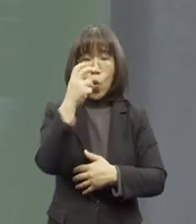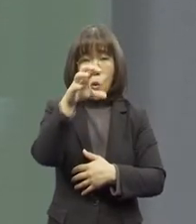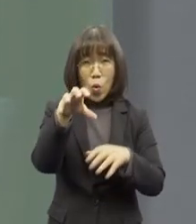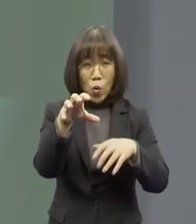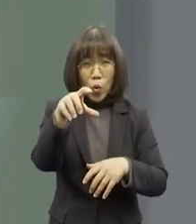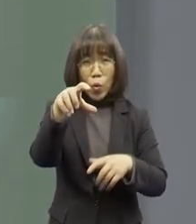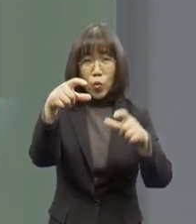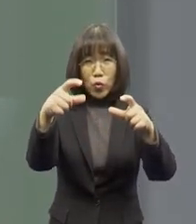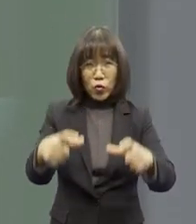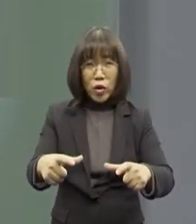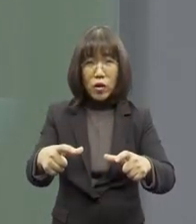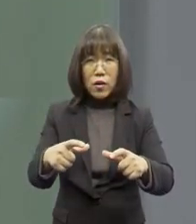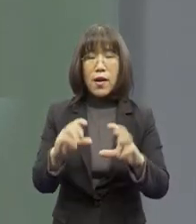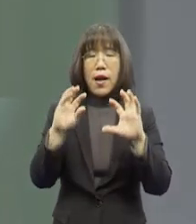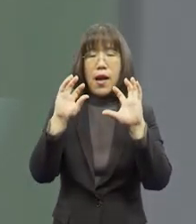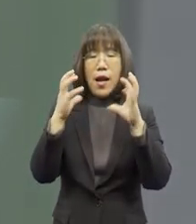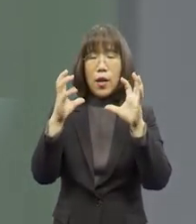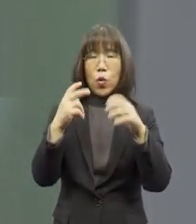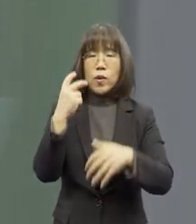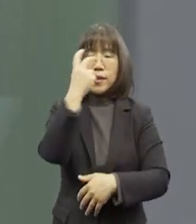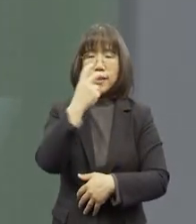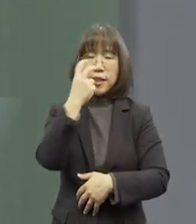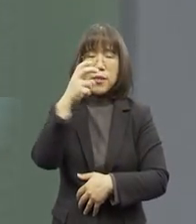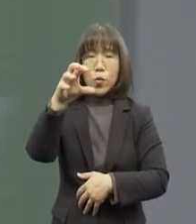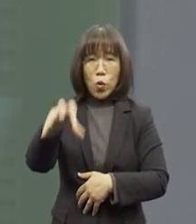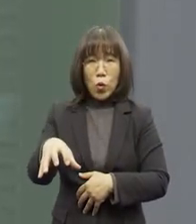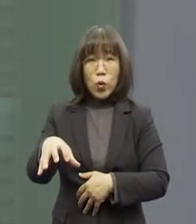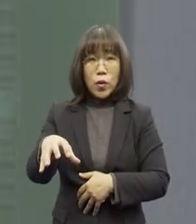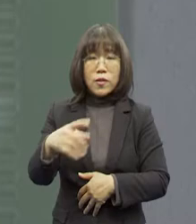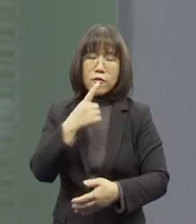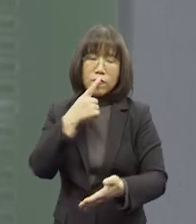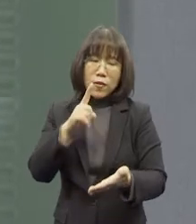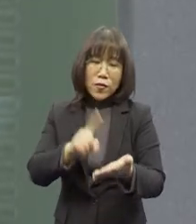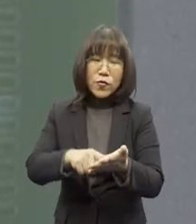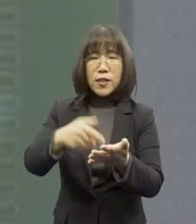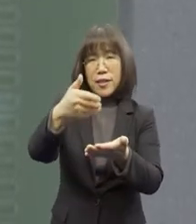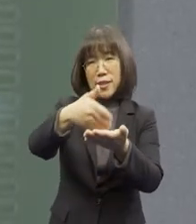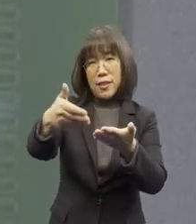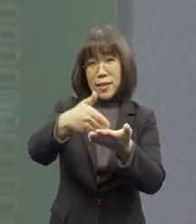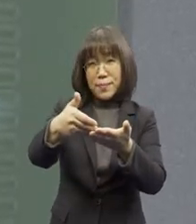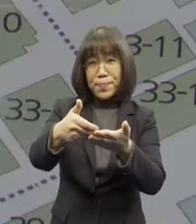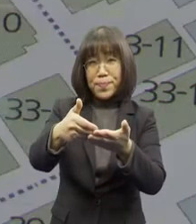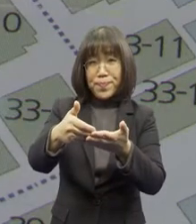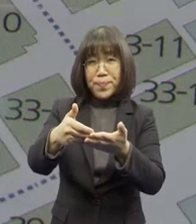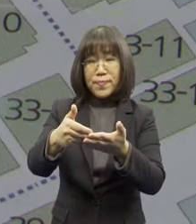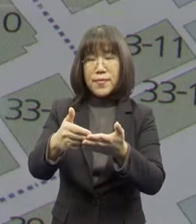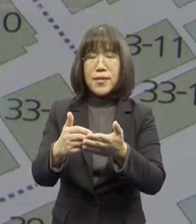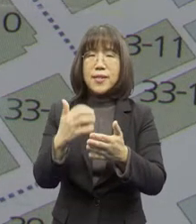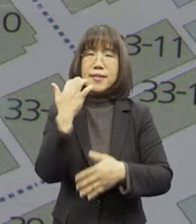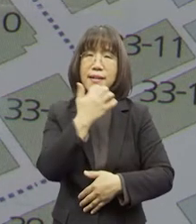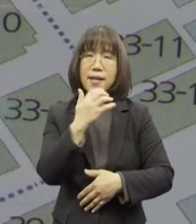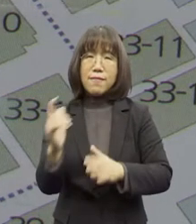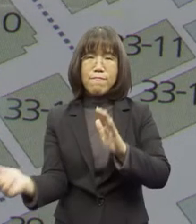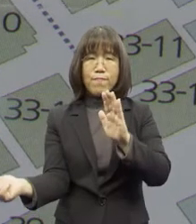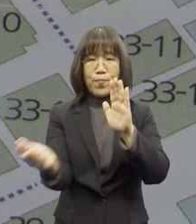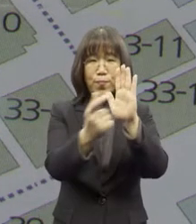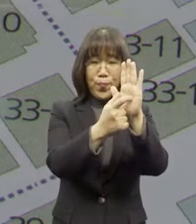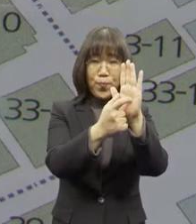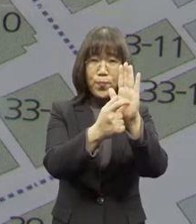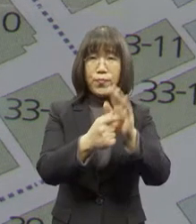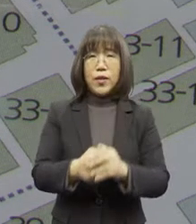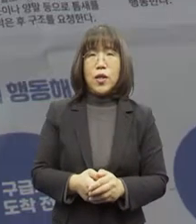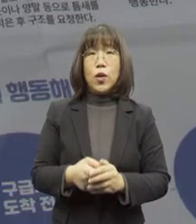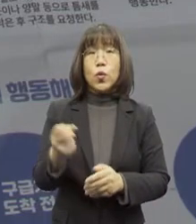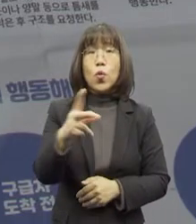어린이보호구역 아동 안전 지킴이 등의 위치를 알아보기 쉬운 기호와 다양한 색을 사용해 표기했습니다